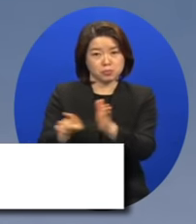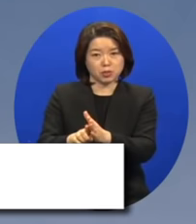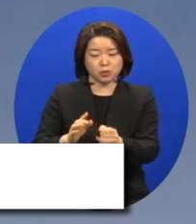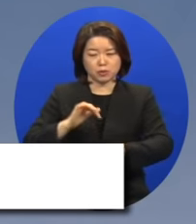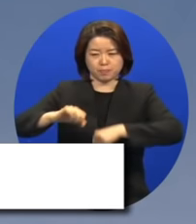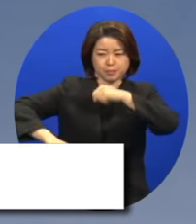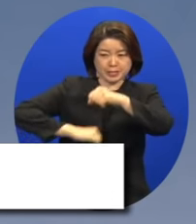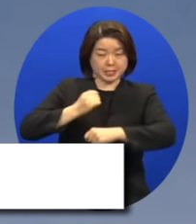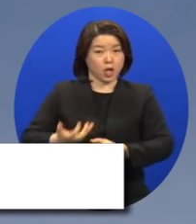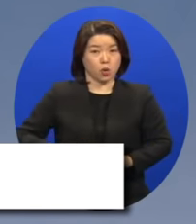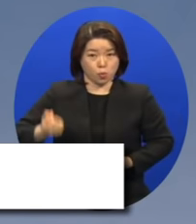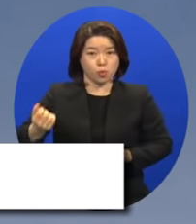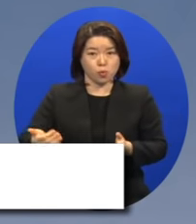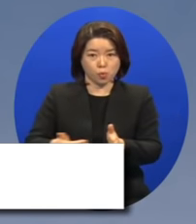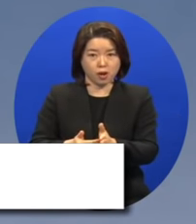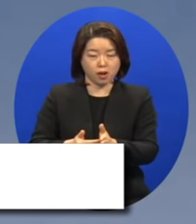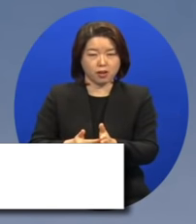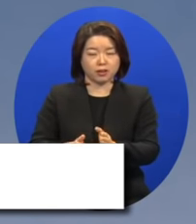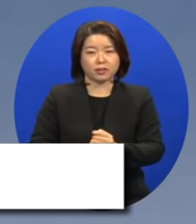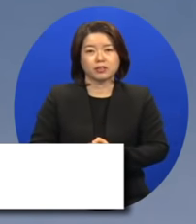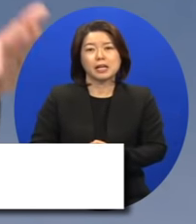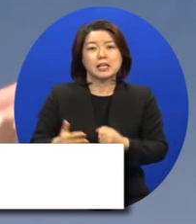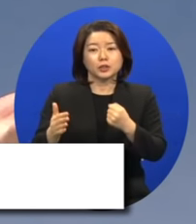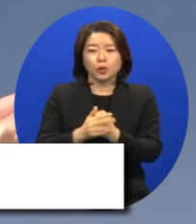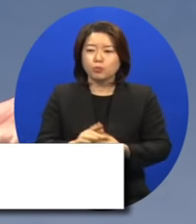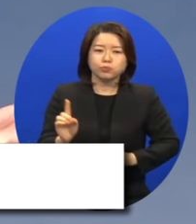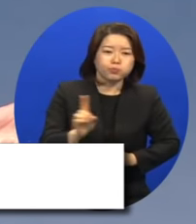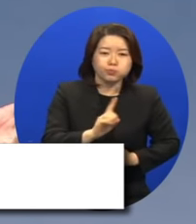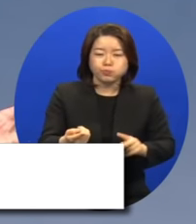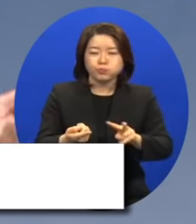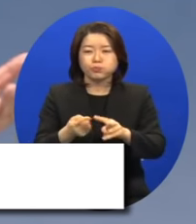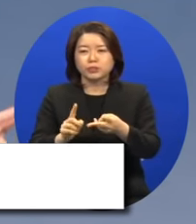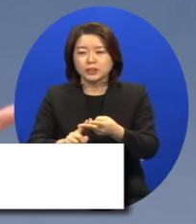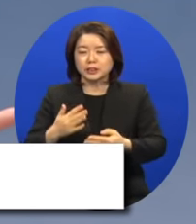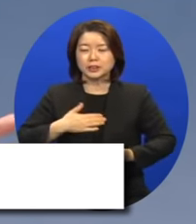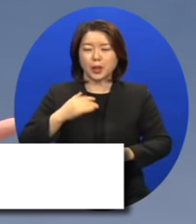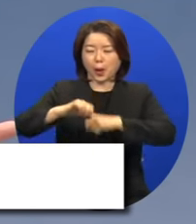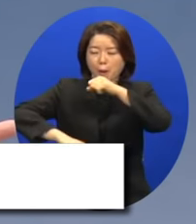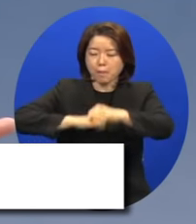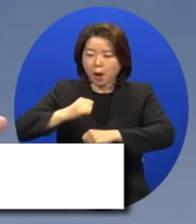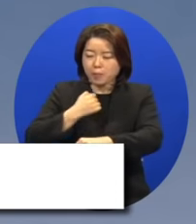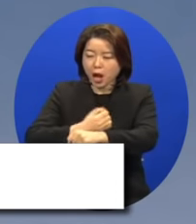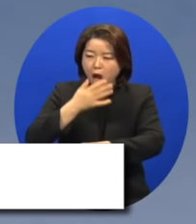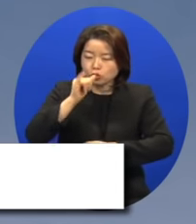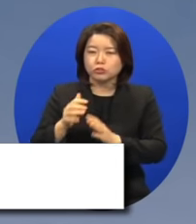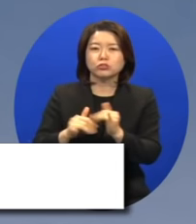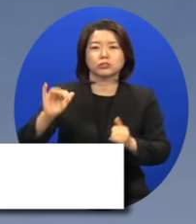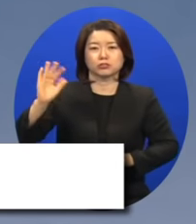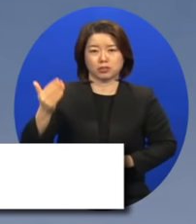자유를얻었기때문입니다. 그래서그들은자신들이원하는것은무엇이든할수있는사람이되었다고주장했다 .